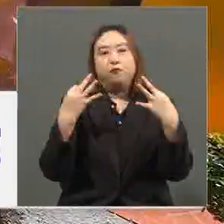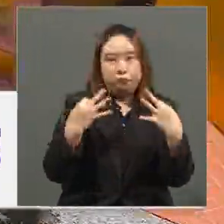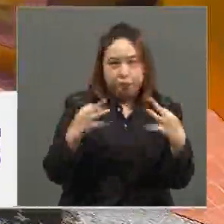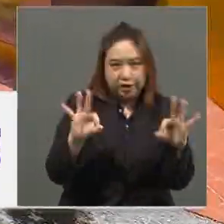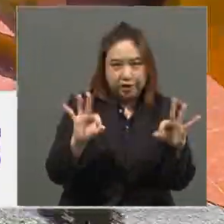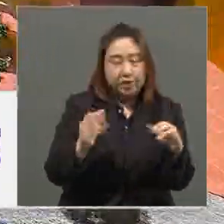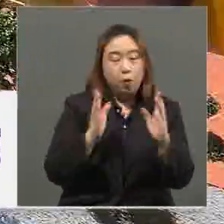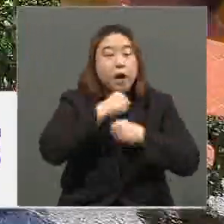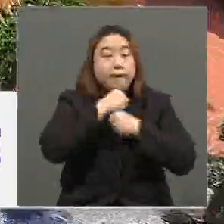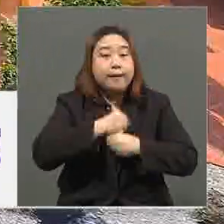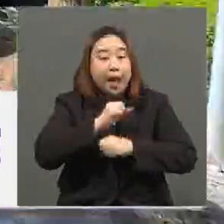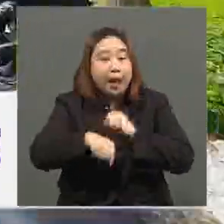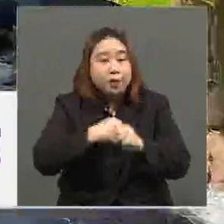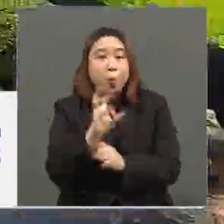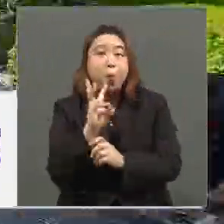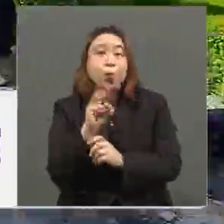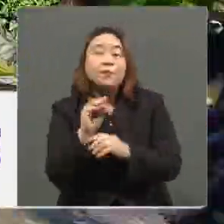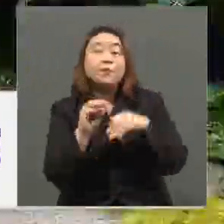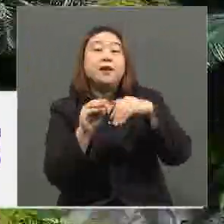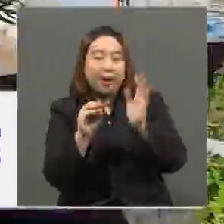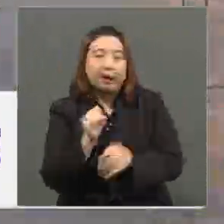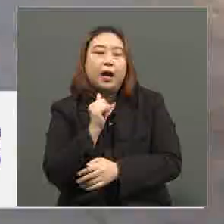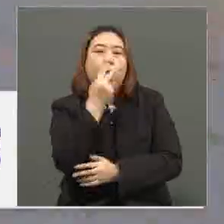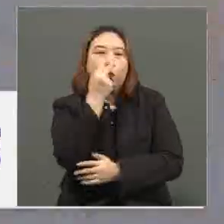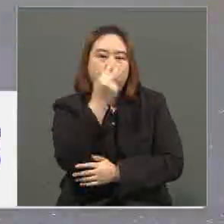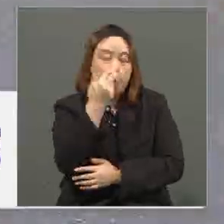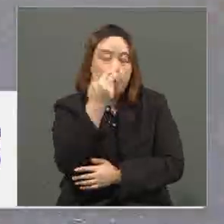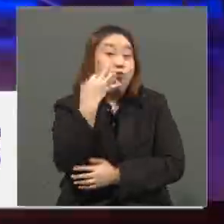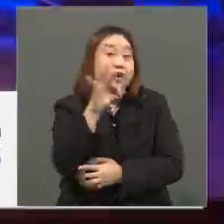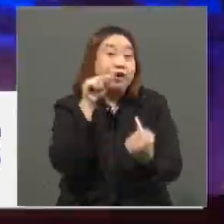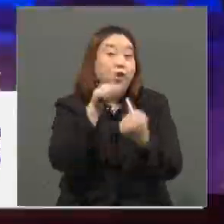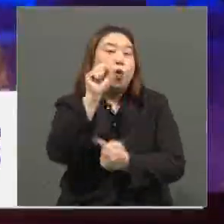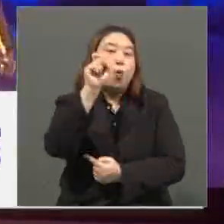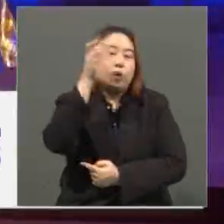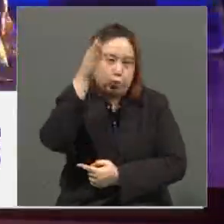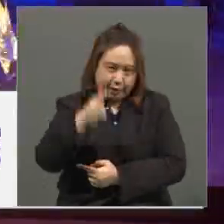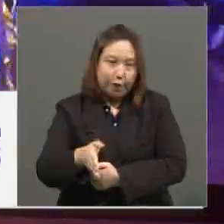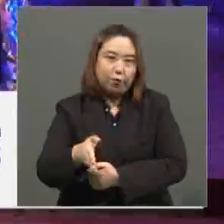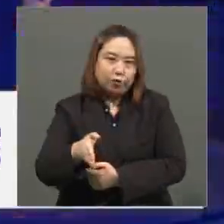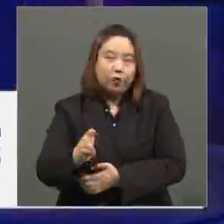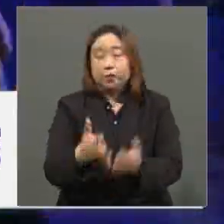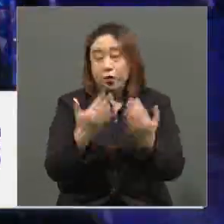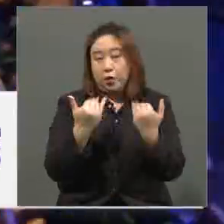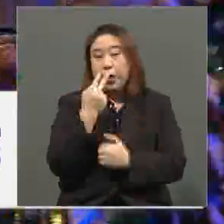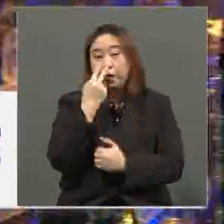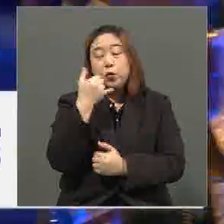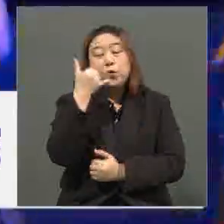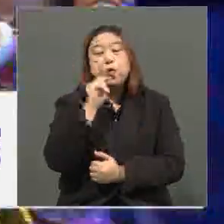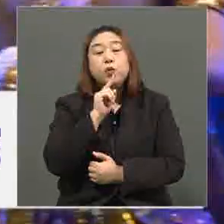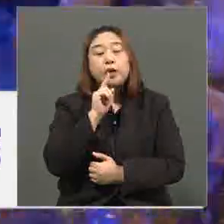อายุที่มีอายุตั้งแต่ 60ปีขึ้นไปก็เข้าชมสวนฟรีทุกวันศุกร์นะครับสามารถไปสอบถามรายละเอียดเพิ่มเติมได้ที่